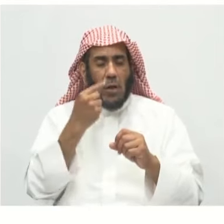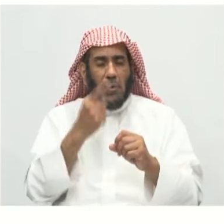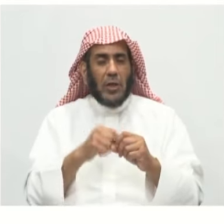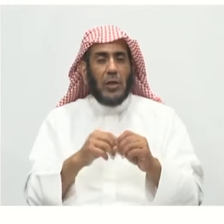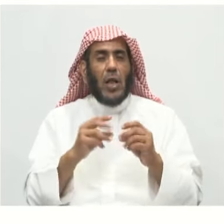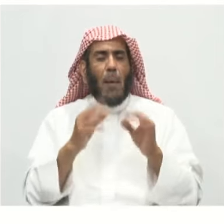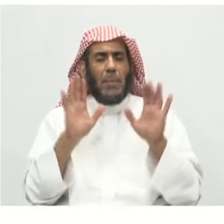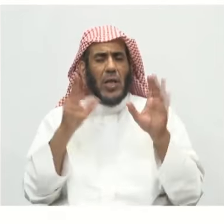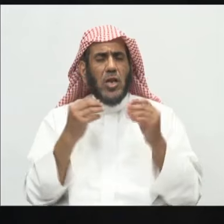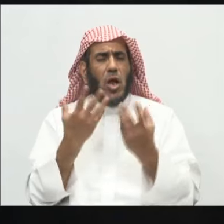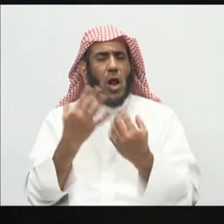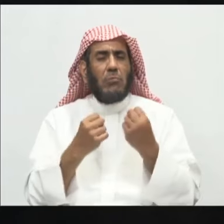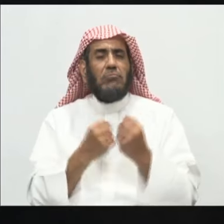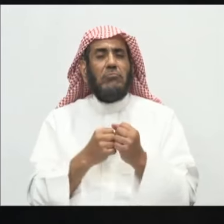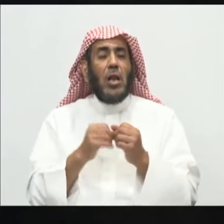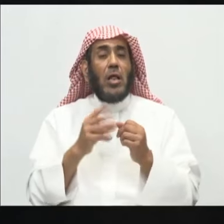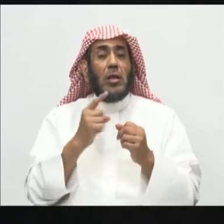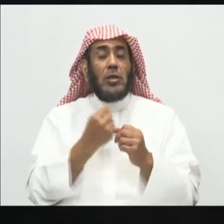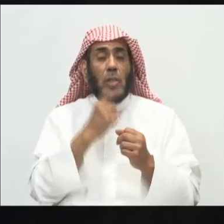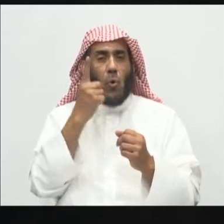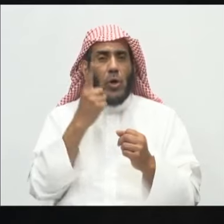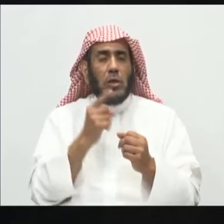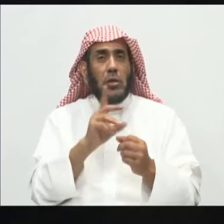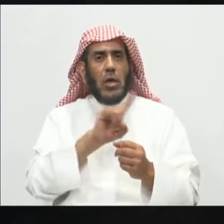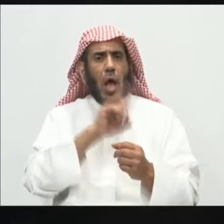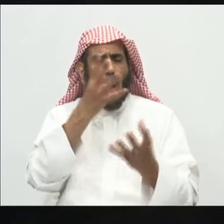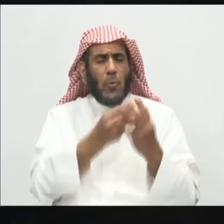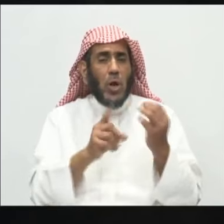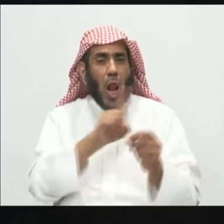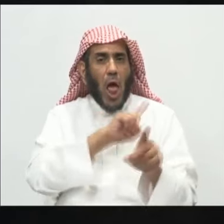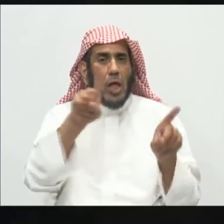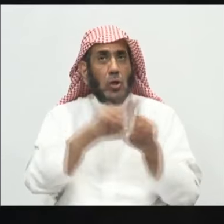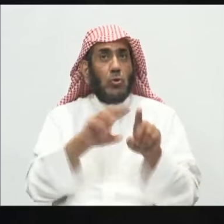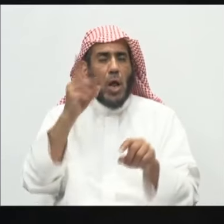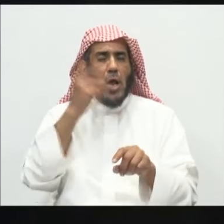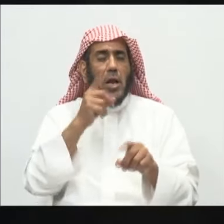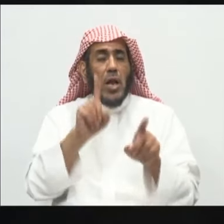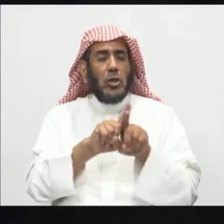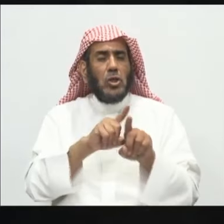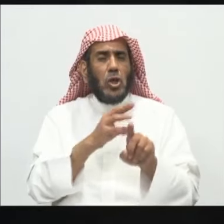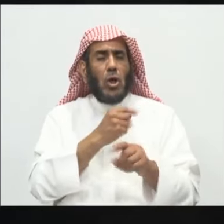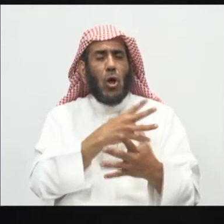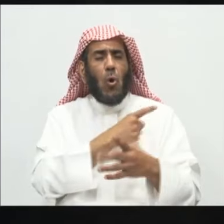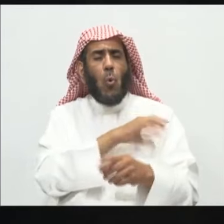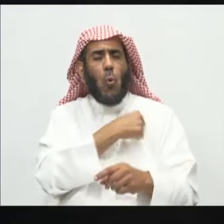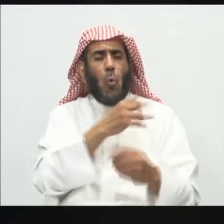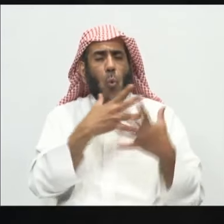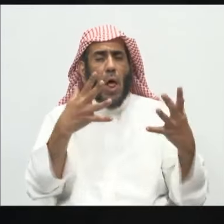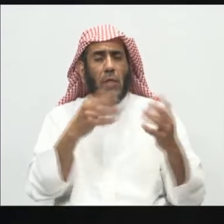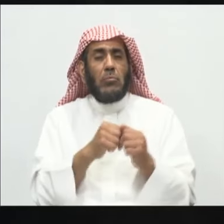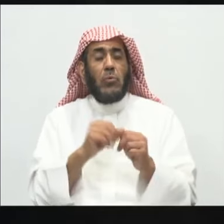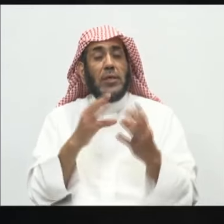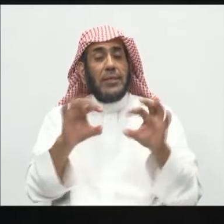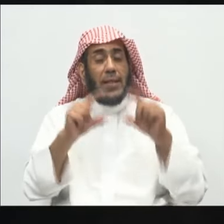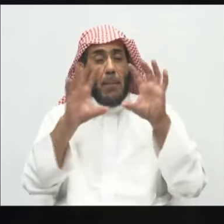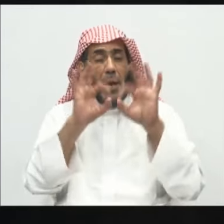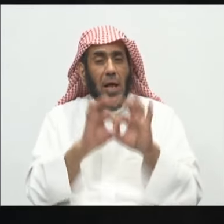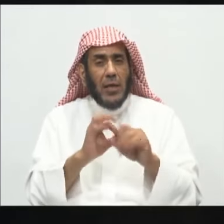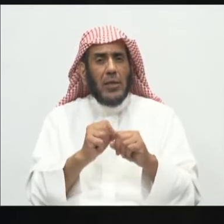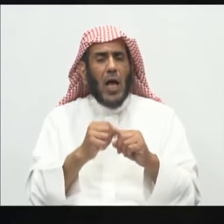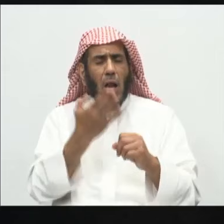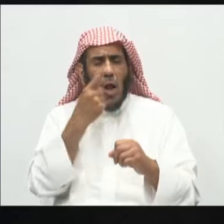البدنيه طبعا لاحظ التوحيد يبوني ان تشرك بالله ان الشرك ظلم عظيم من خلال الايات هنا ضع او استدل من الايات على